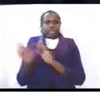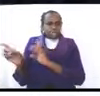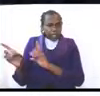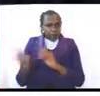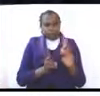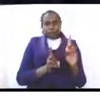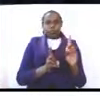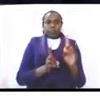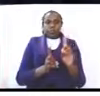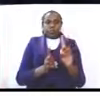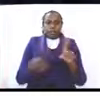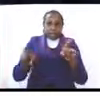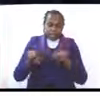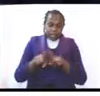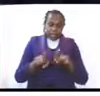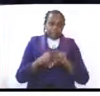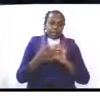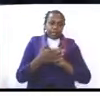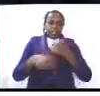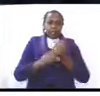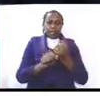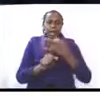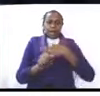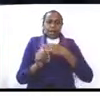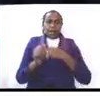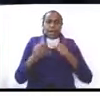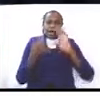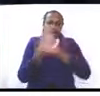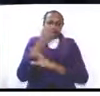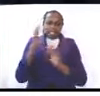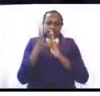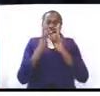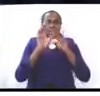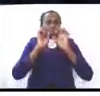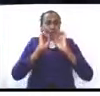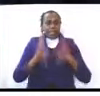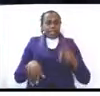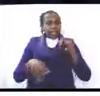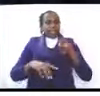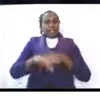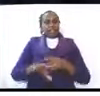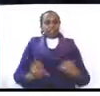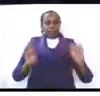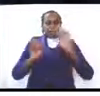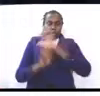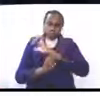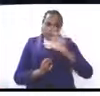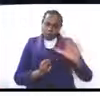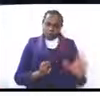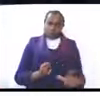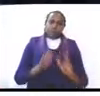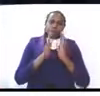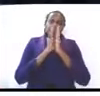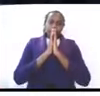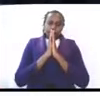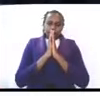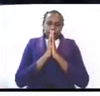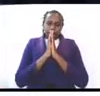wakitenda ambayo imerudisha nchi yetu nyuma. Kwa wakati huu Bwana,